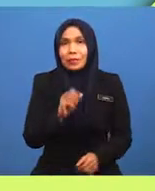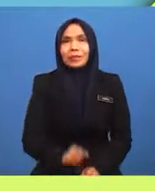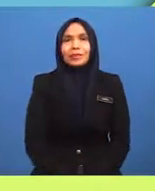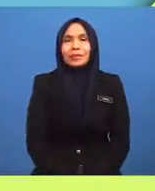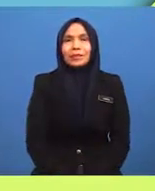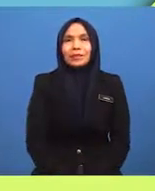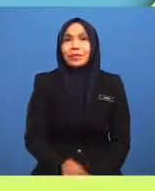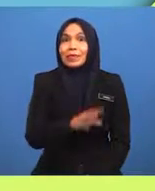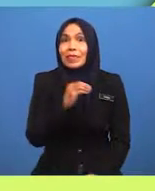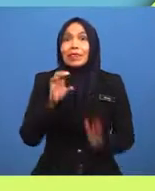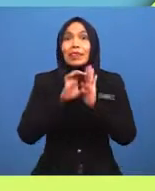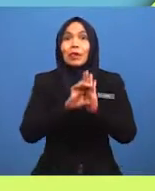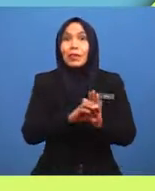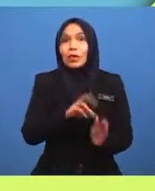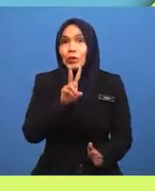dan gambar kedua.